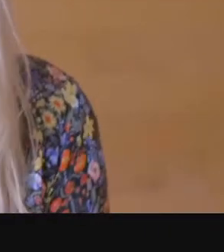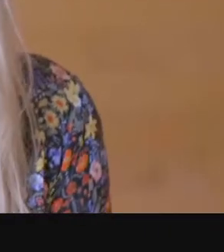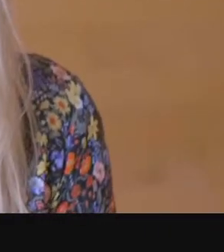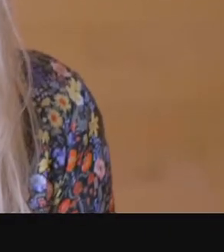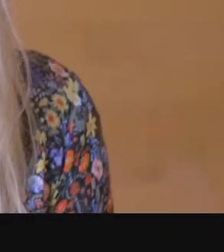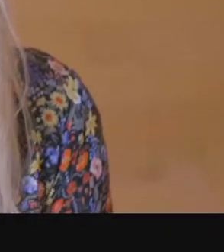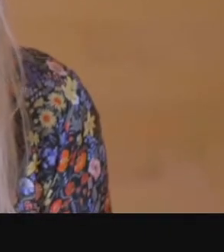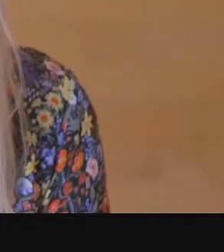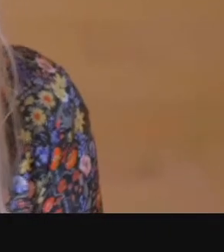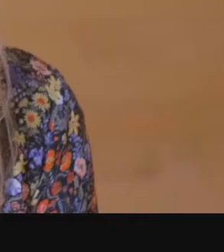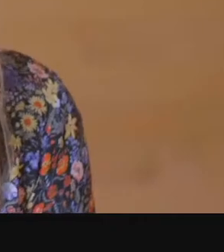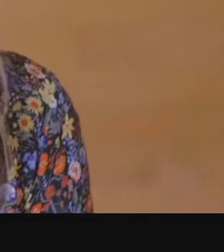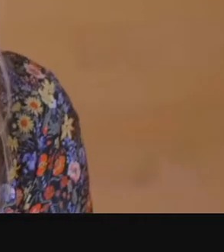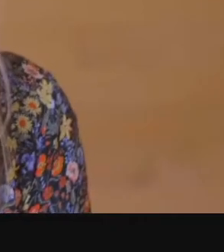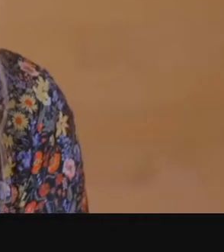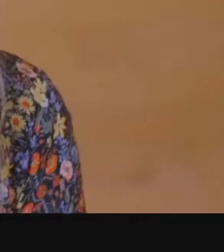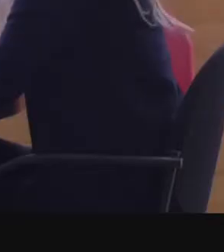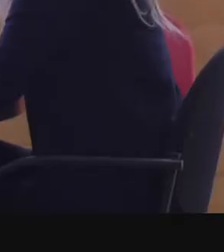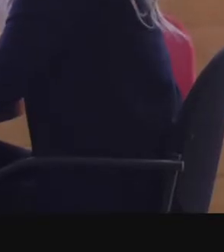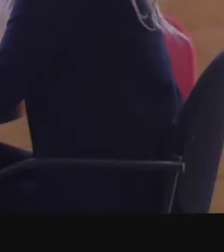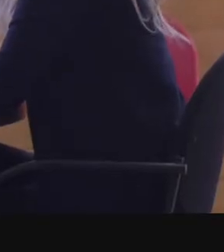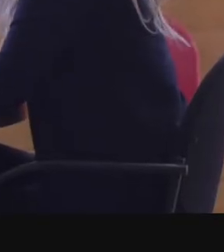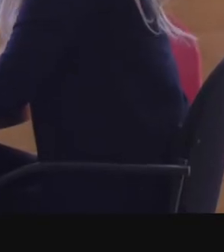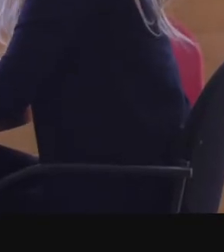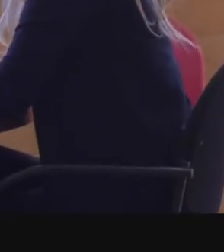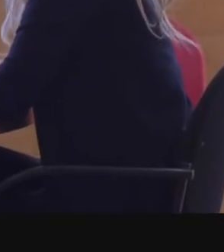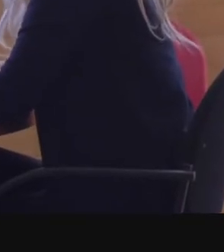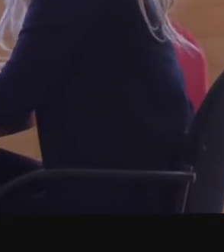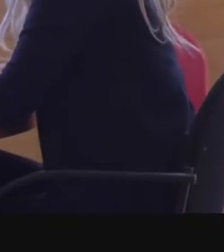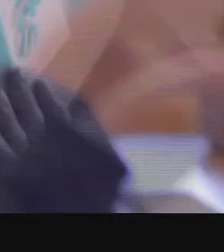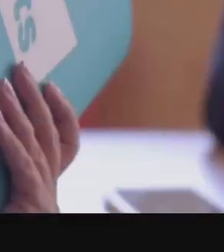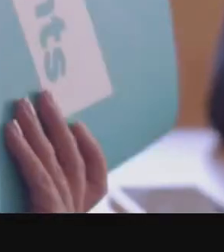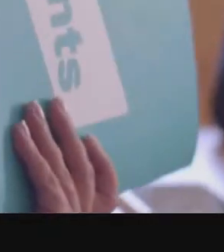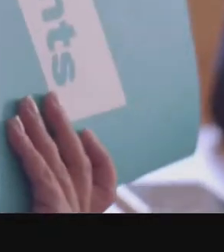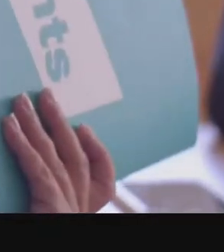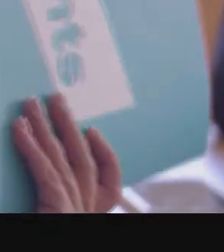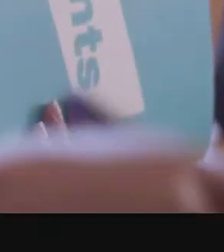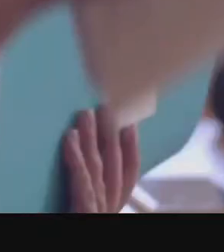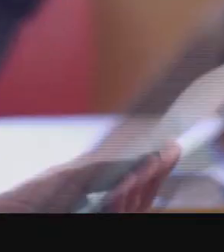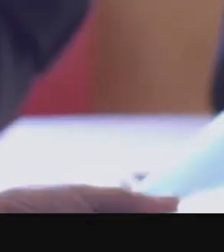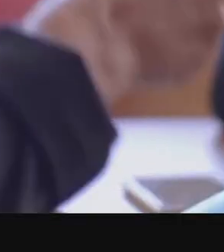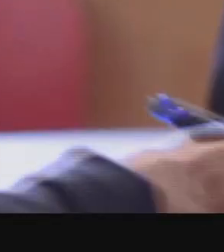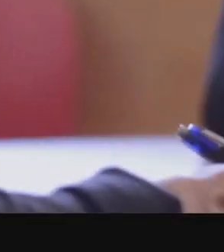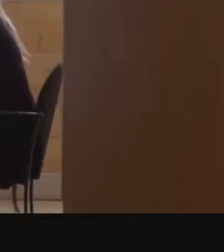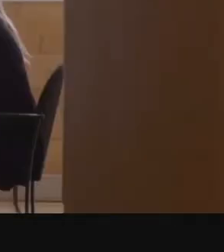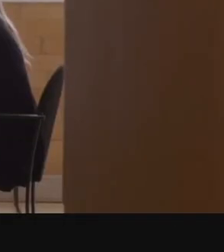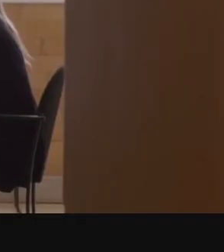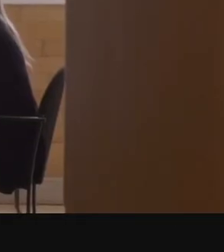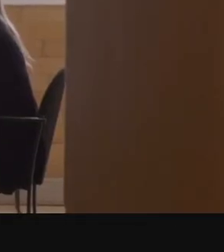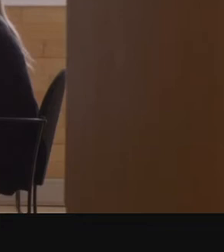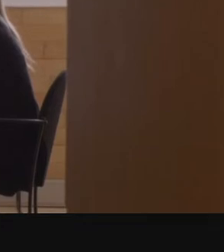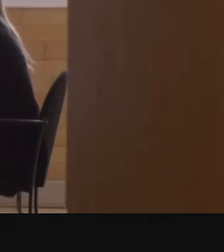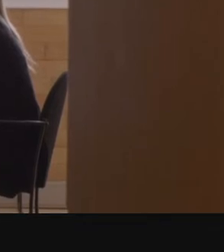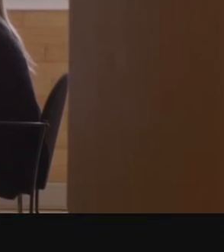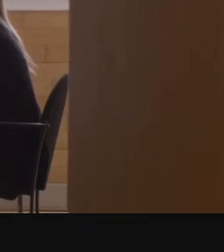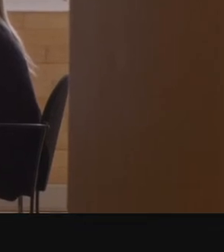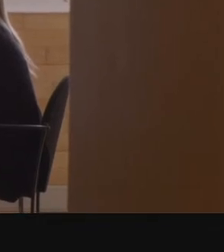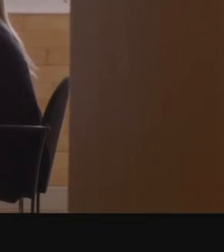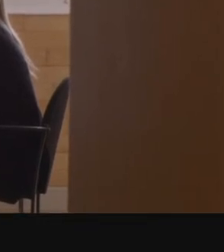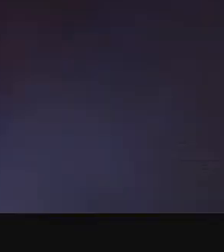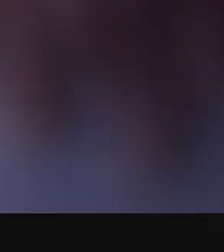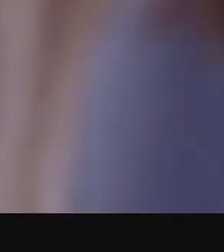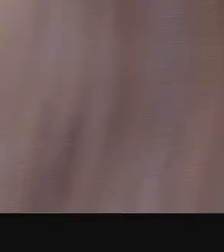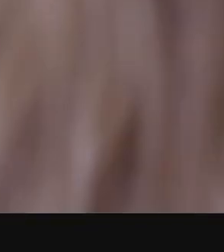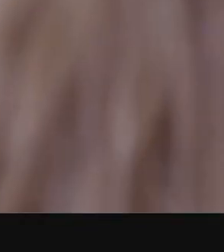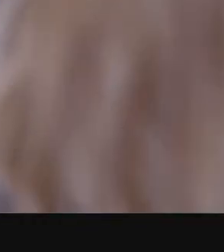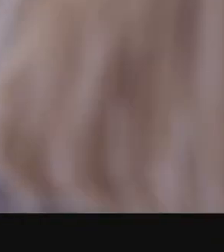suposo que és una virtut. A vegades soc massa exigent amb tothom, perquè soc molt exigent amb mi mateixa i a vegades